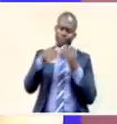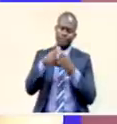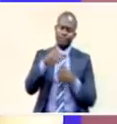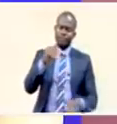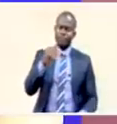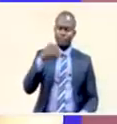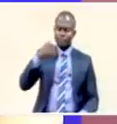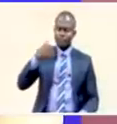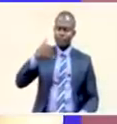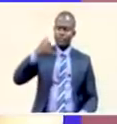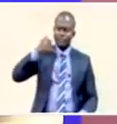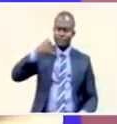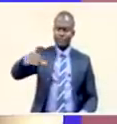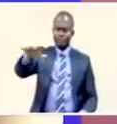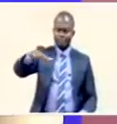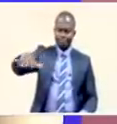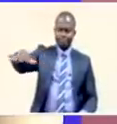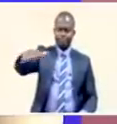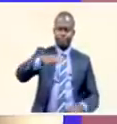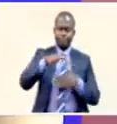Nyamagabe muri ibyo bice